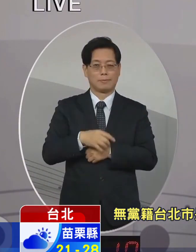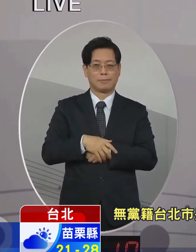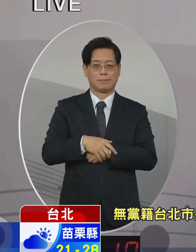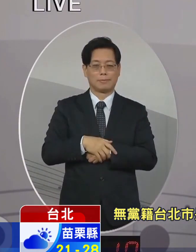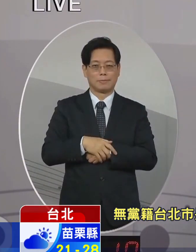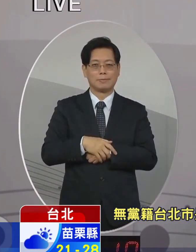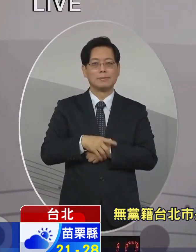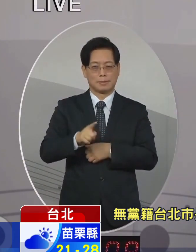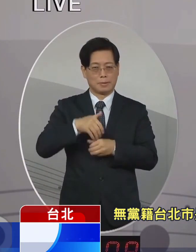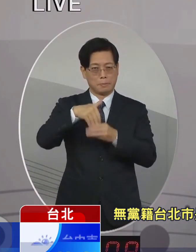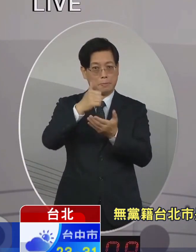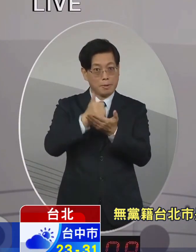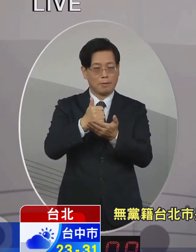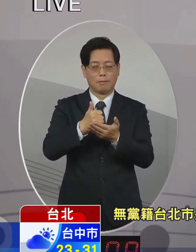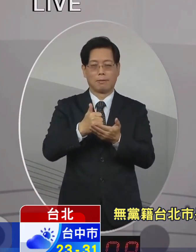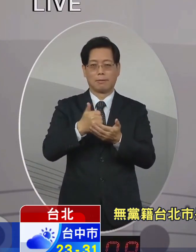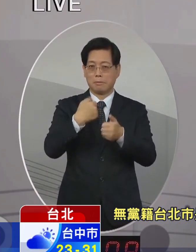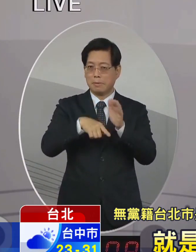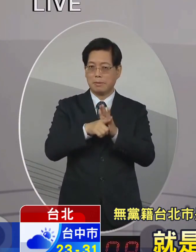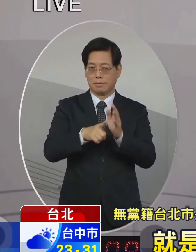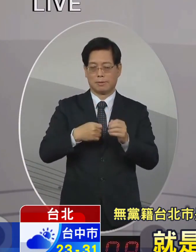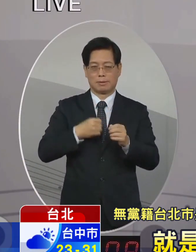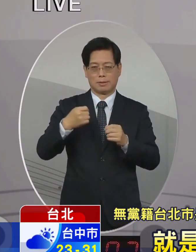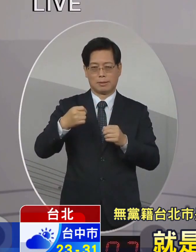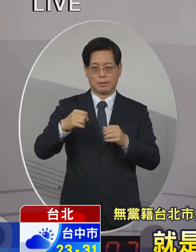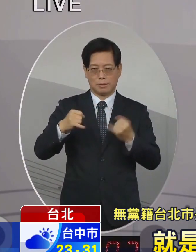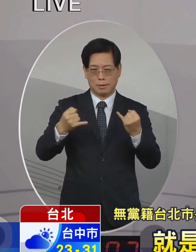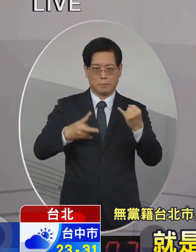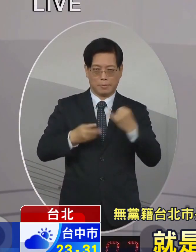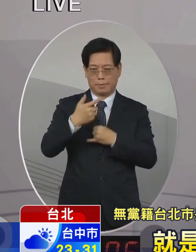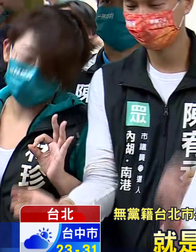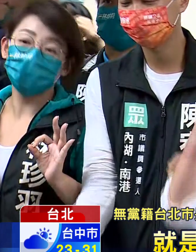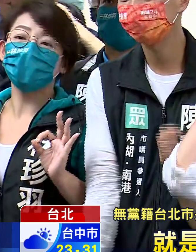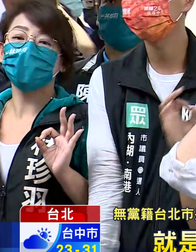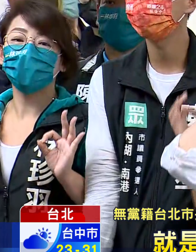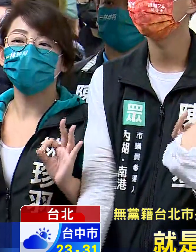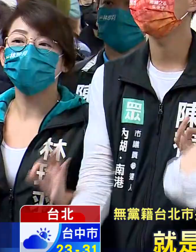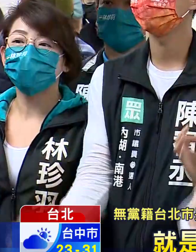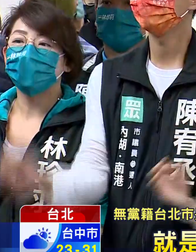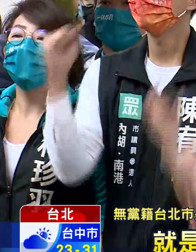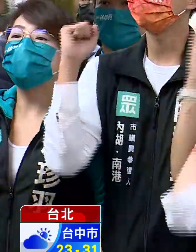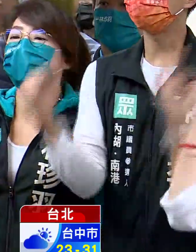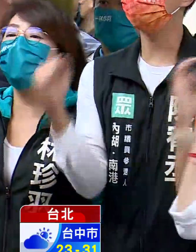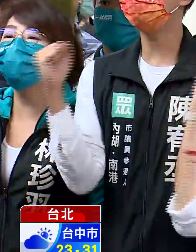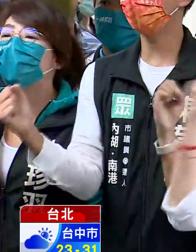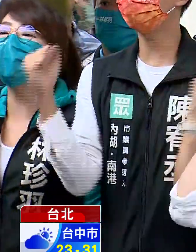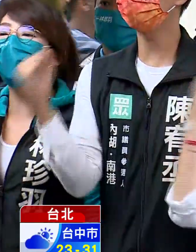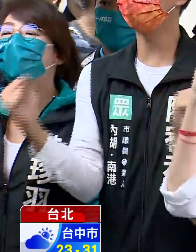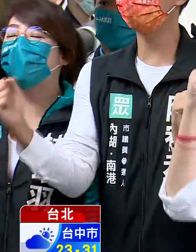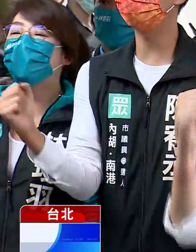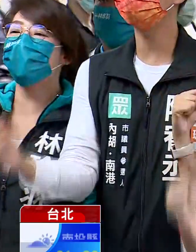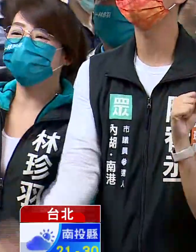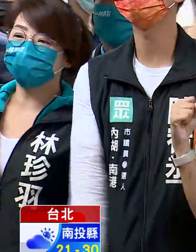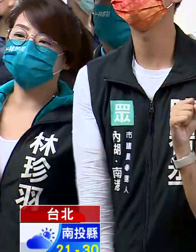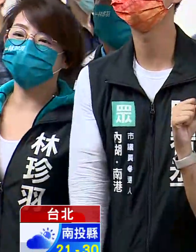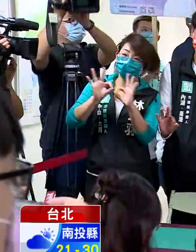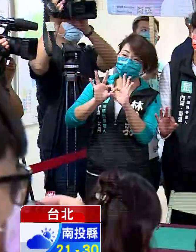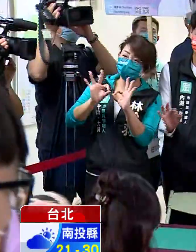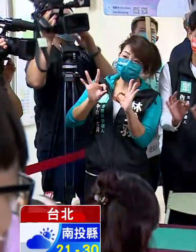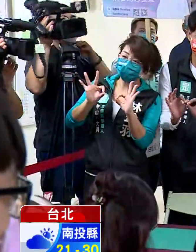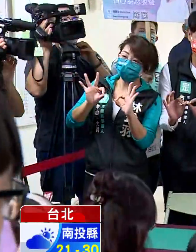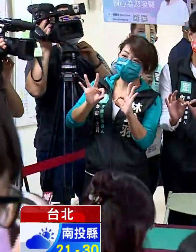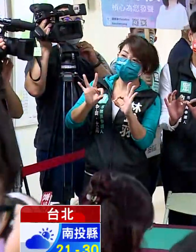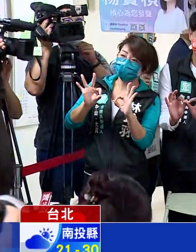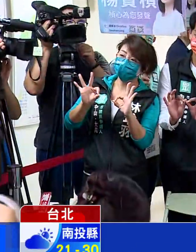领你吗？黄珊珊的当选就是终结蓝绿对立最好的方法。 台北市长公办政见发表会上，黄珊珊抢攻青年